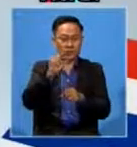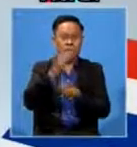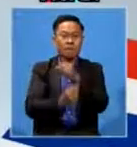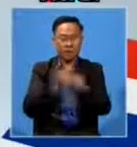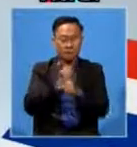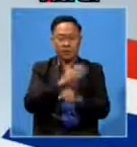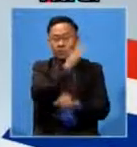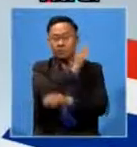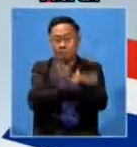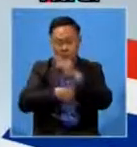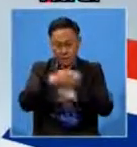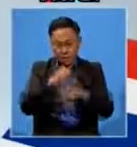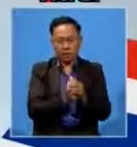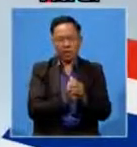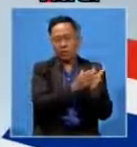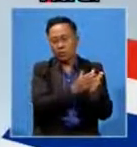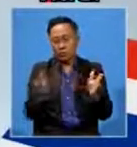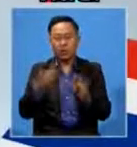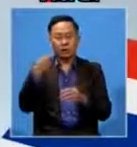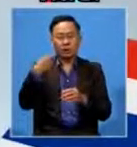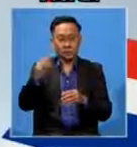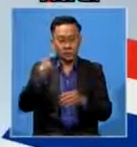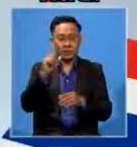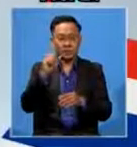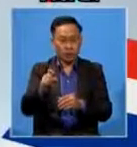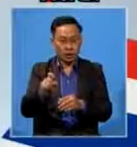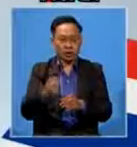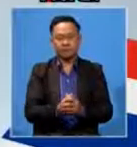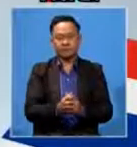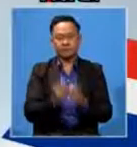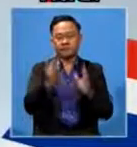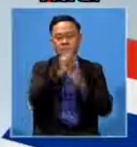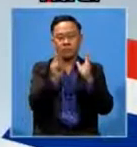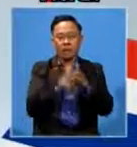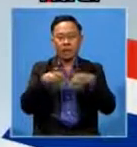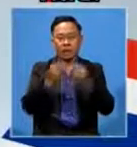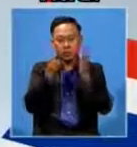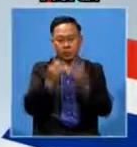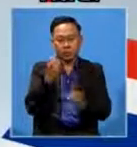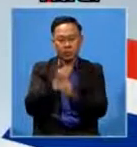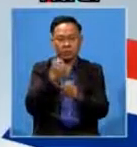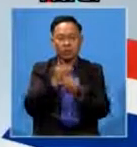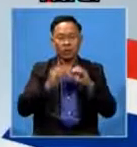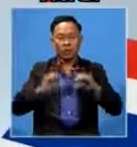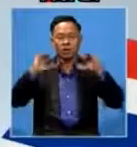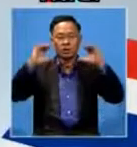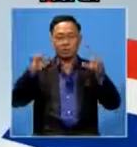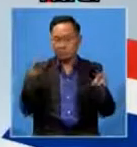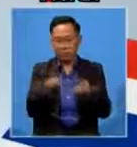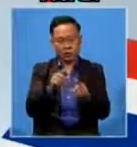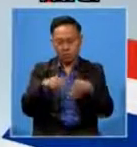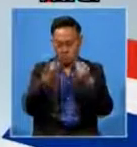เพิ่มเป็น10ปีขยายความคุ้มครองตามกฎหมายไปถึงลูกจ้างชั่วคราวของส่วนราชการทุกประเภท